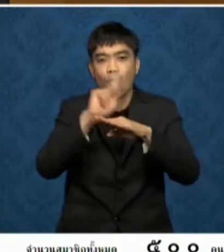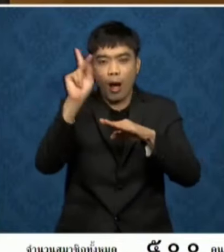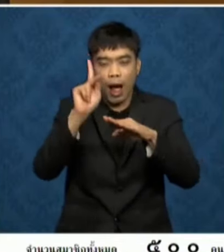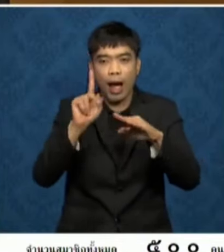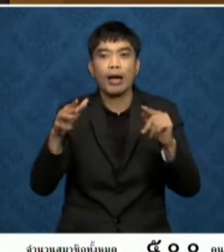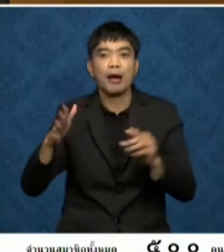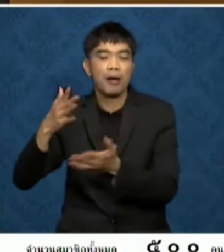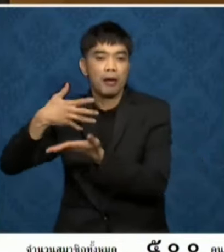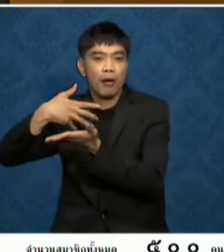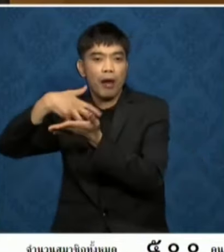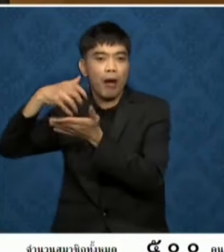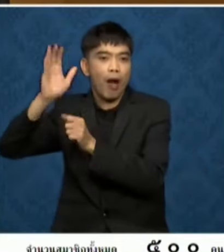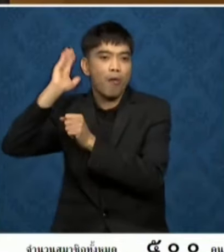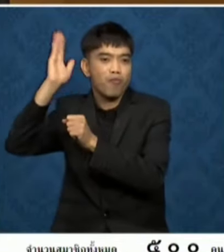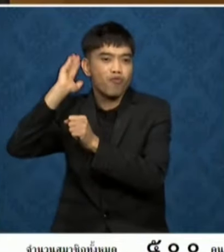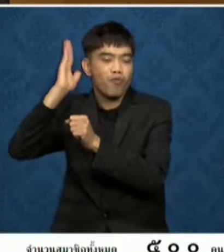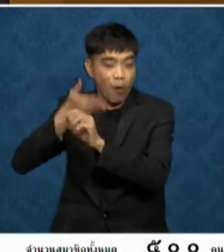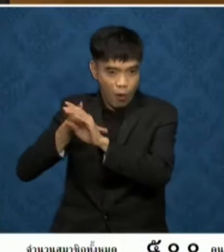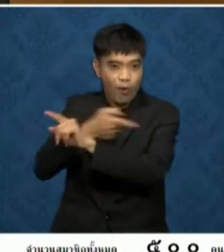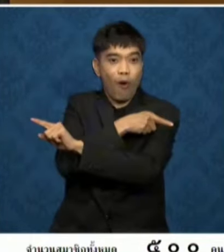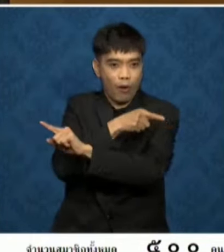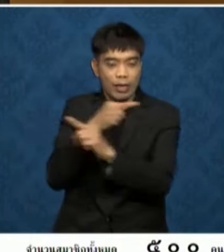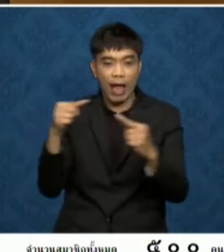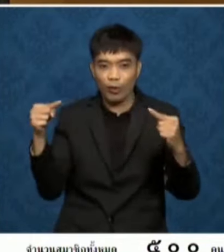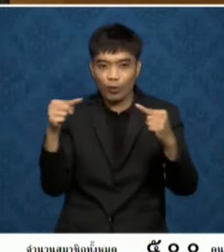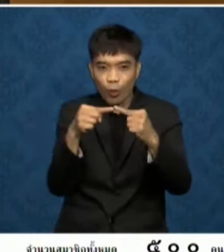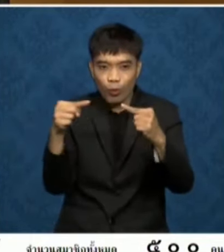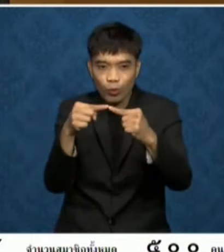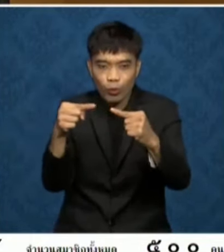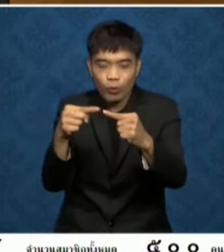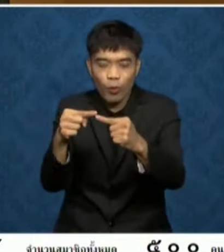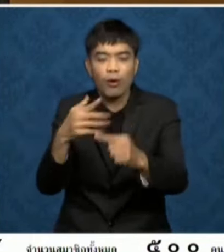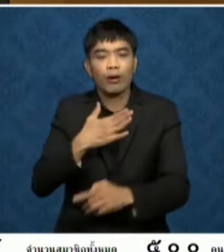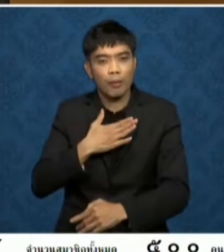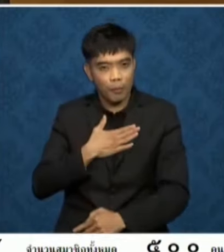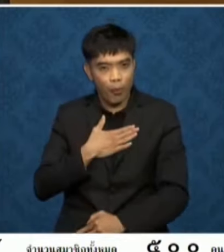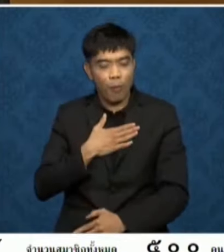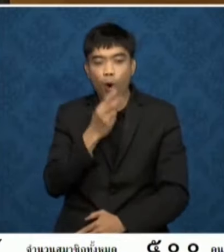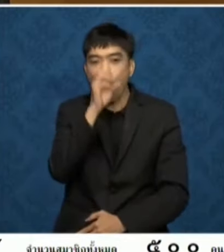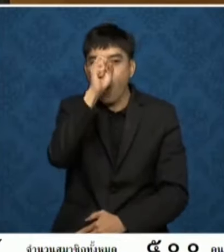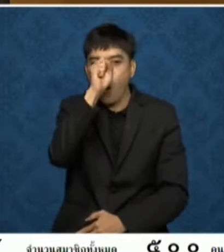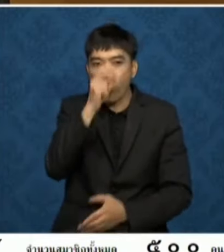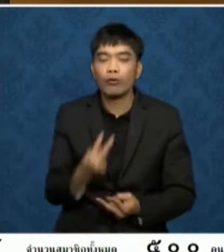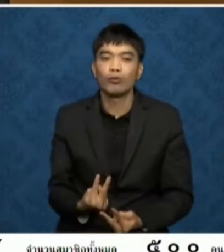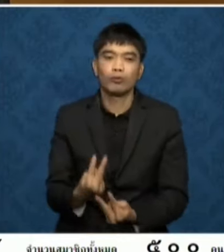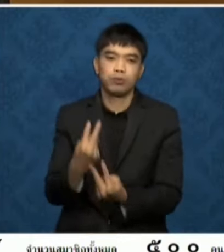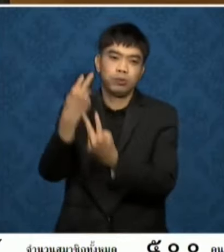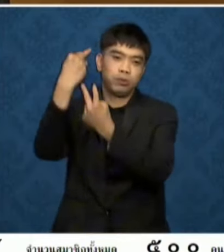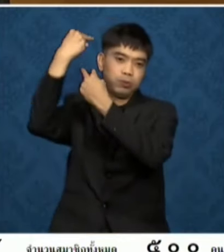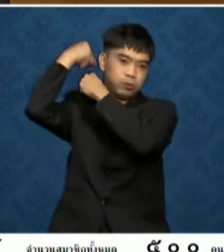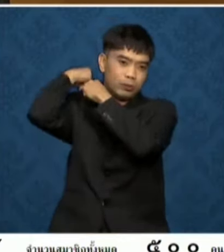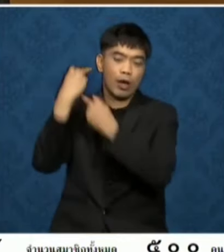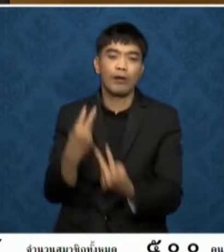ายก่อนหน้านี้ผมอยากจะให้ย้อนไปดูเรื่อง